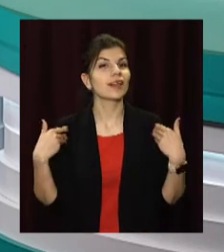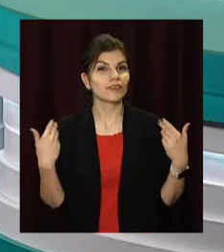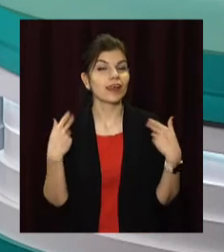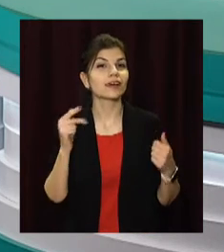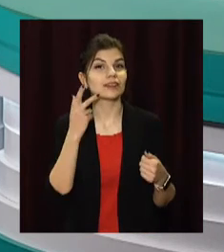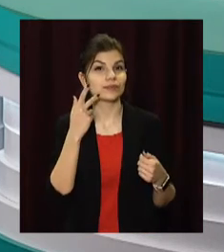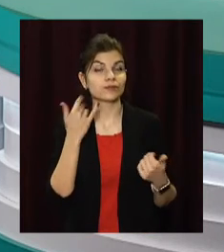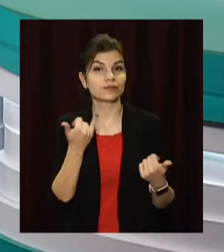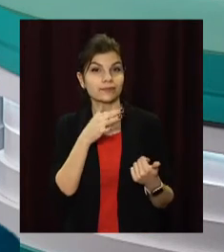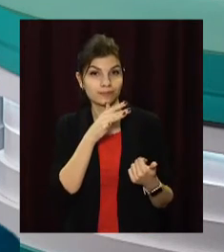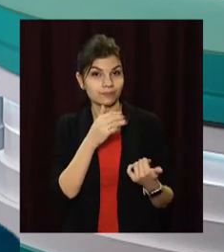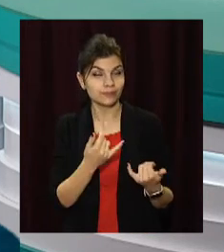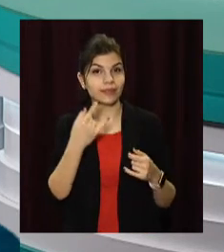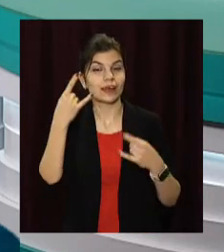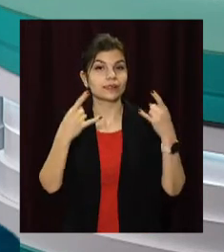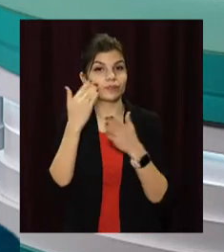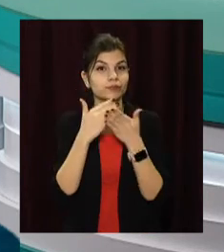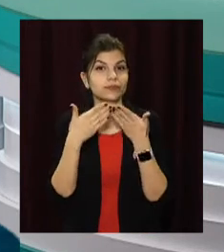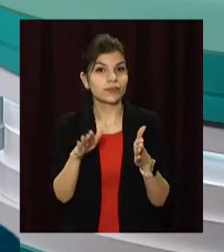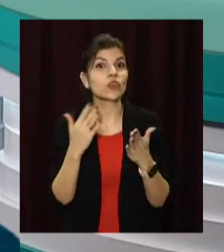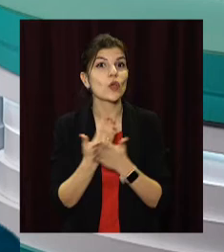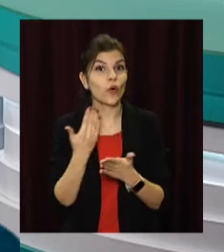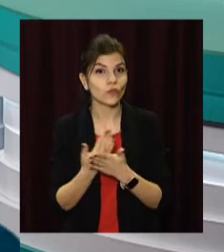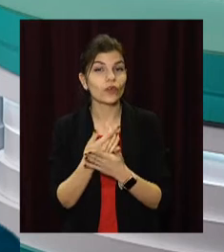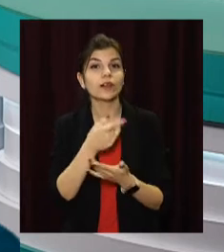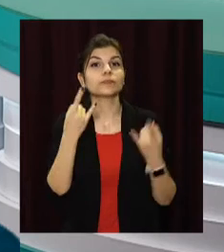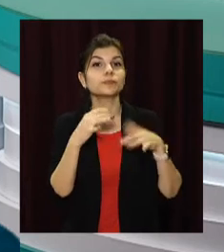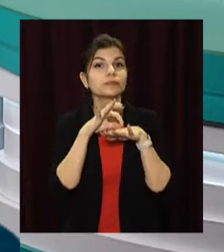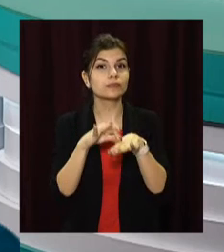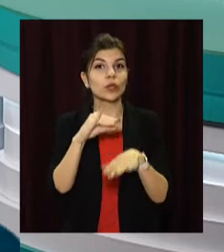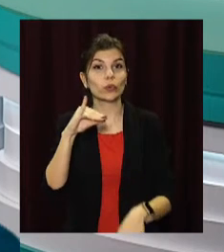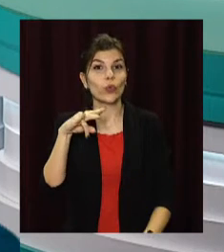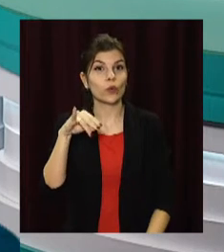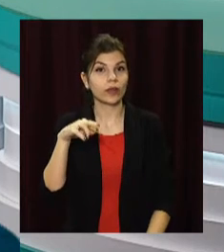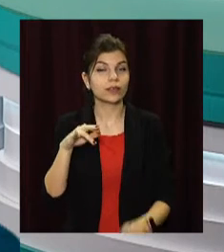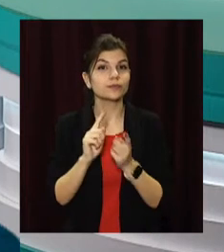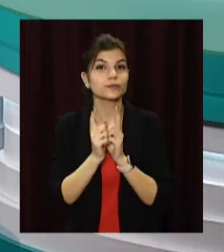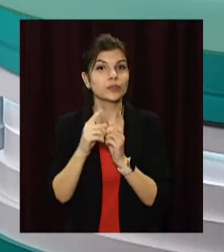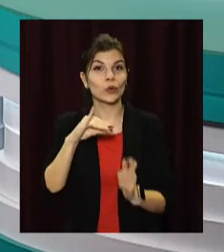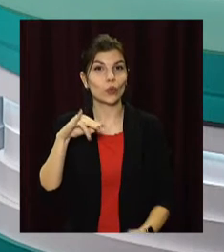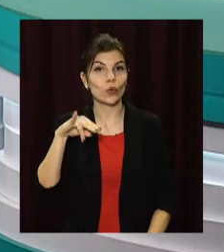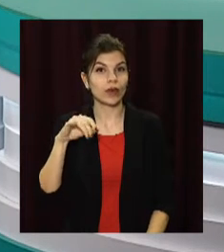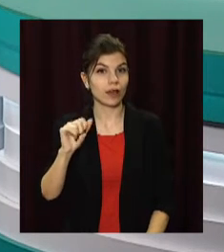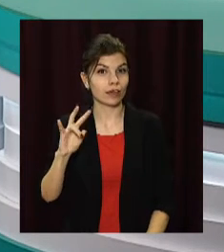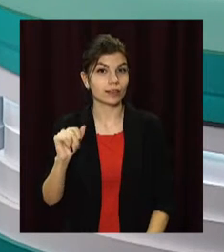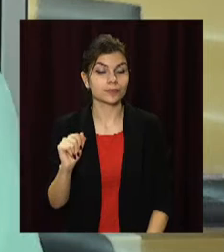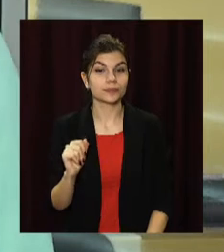Вітаю, як завжди у цій порі новини на відкритому. У студії для вас працюватиме я, Юлія Демченко, та сурдоперекладачка Юліана